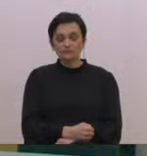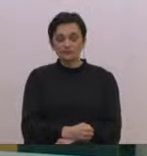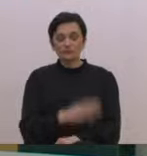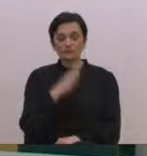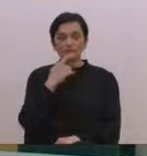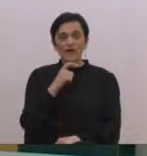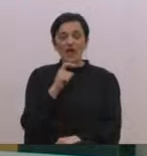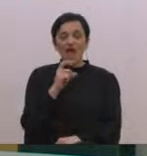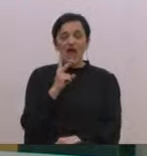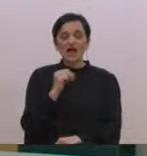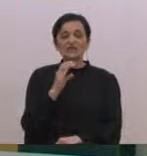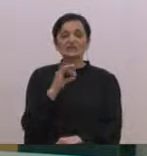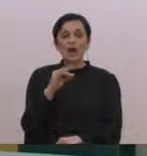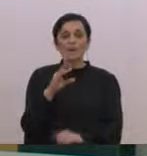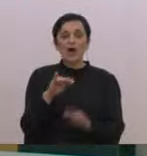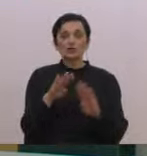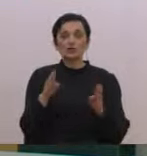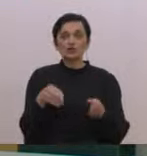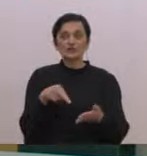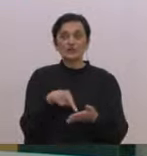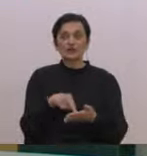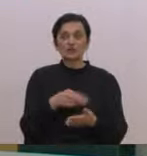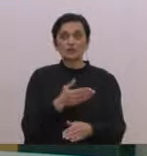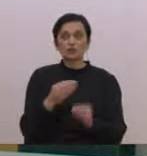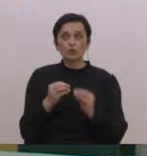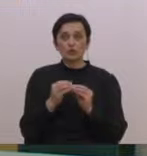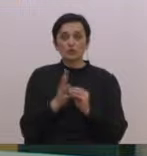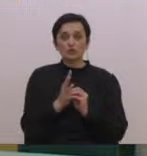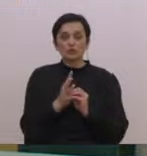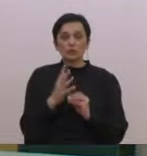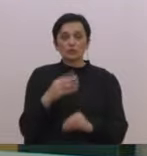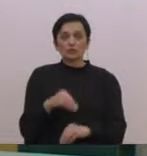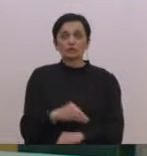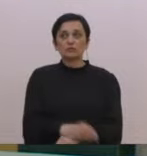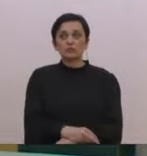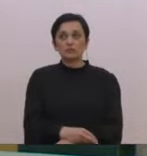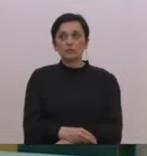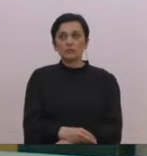Pardon, e ca se pașuli tribuna asta, hutmeticuti.